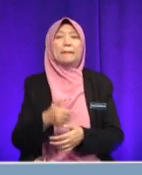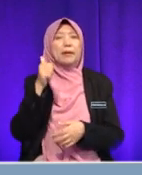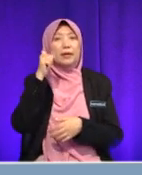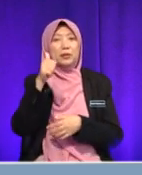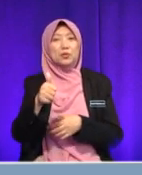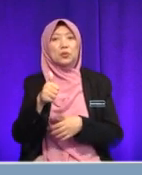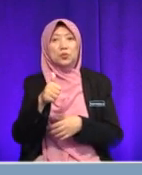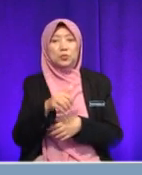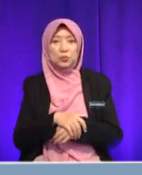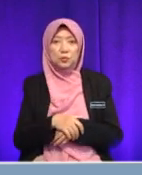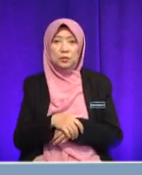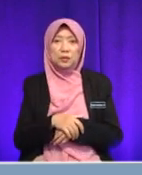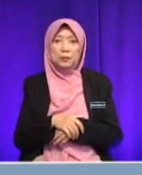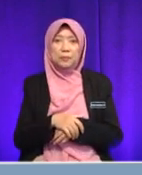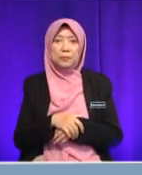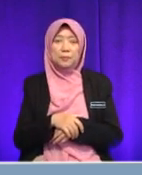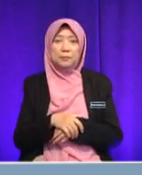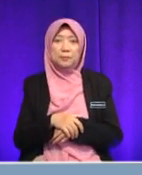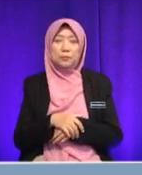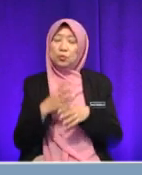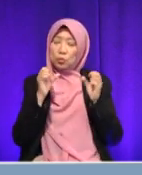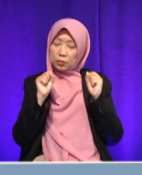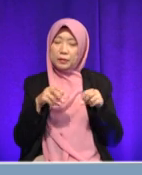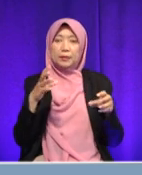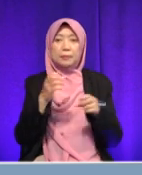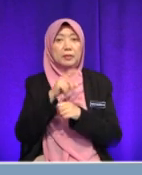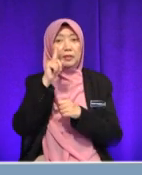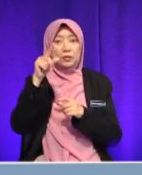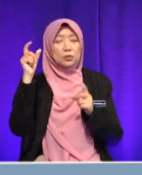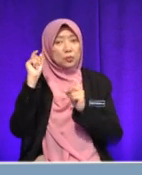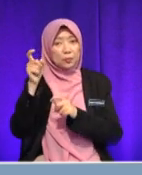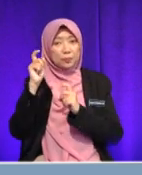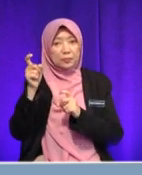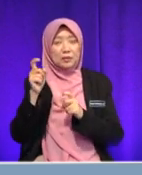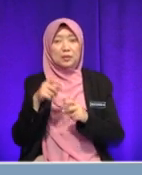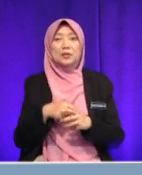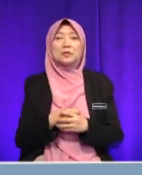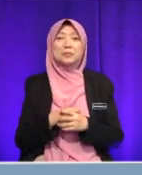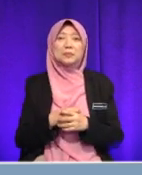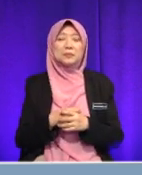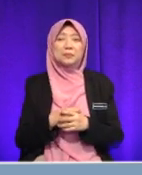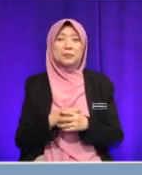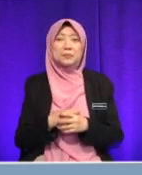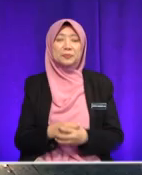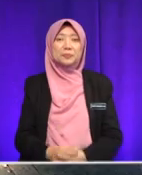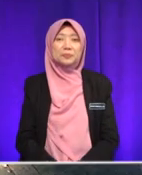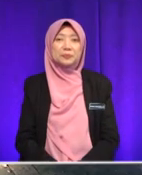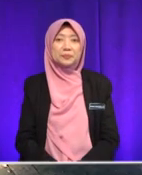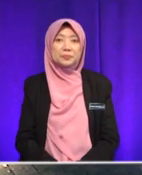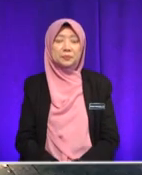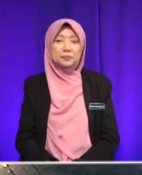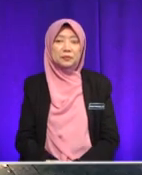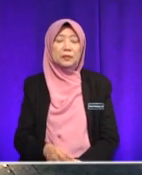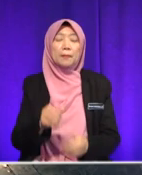Ifti. Jadi tadi bagus Ifti boleh dapat satu ganjaran. Livinish pun boleh dapat satu ganjaran. Jadi tahniah. Bagus